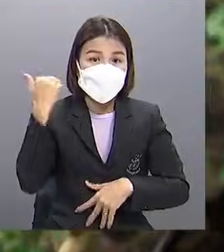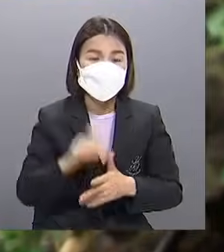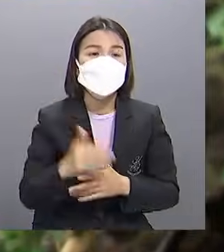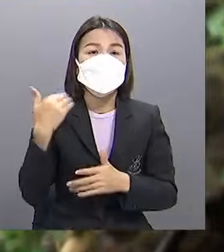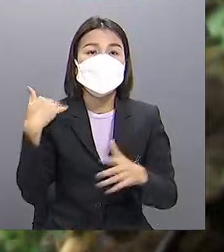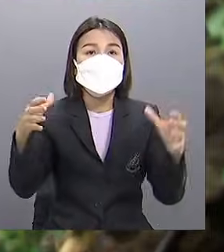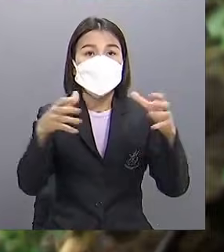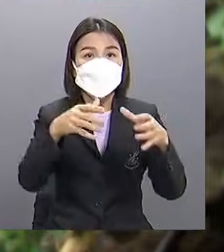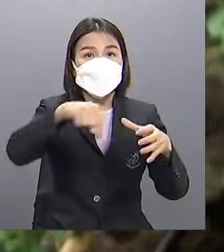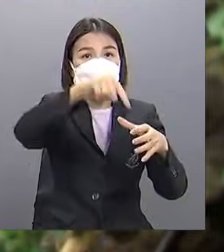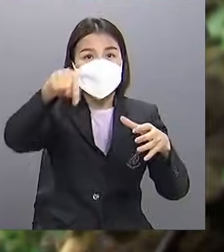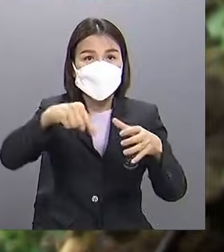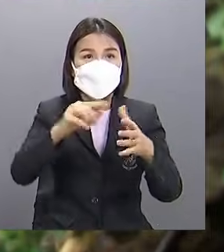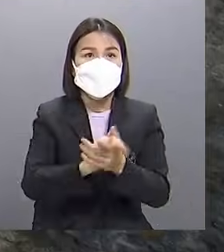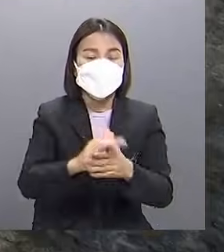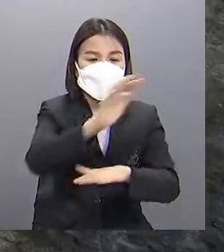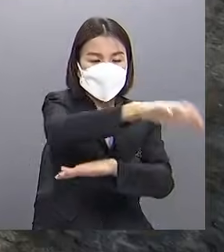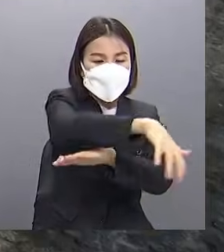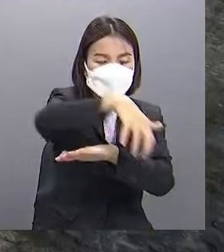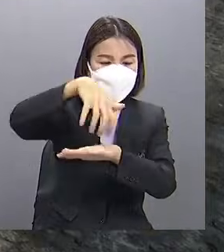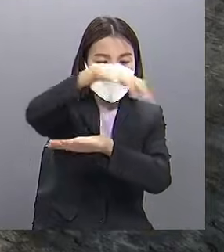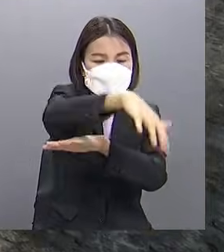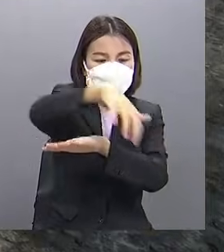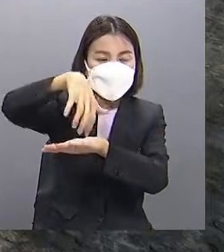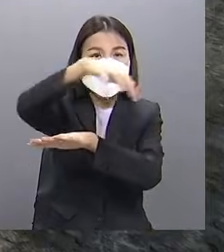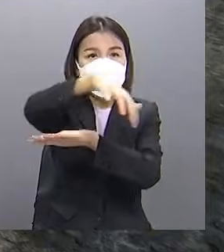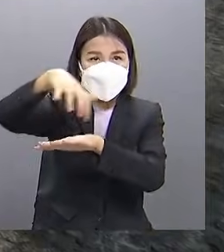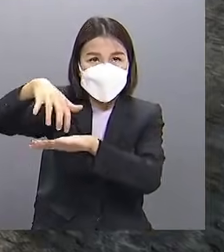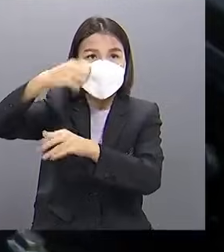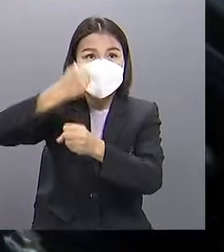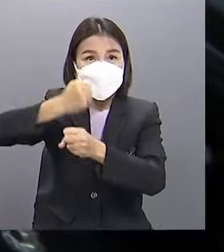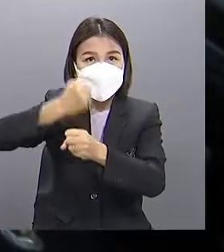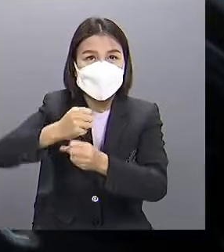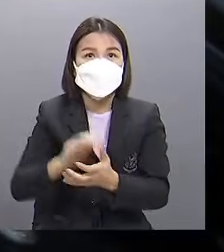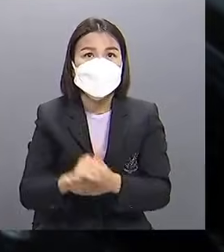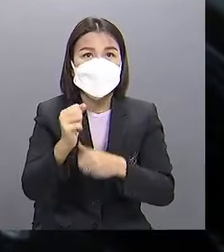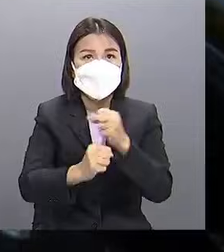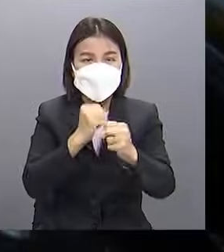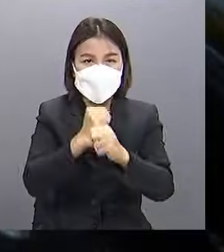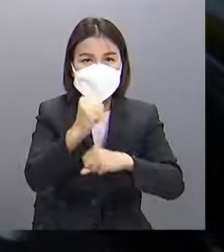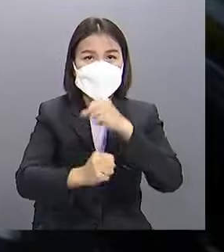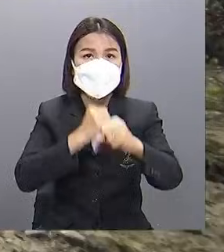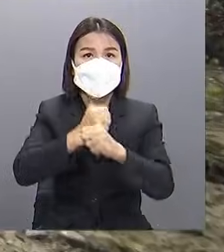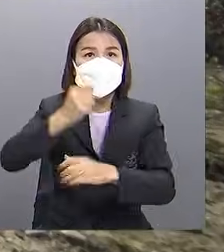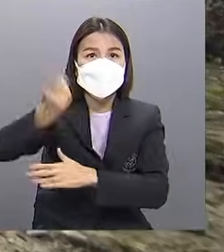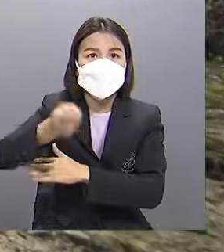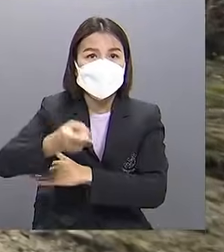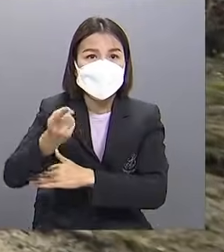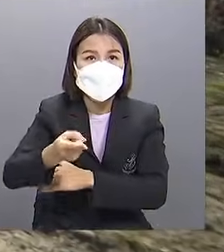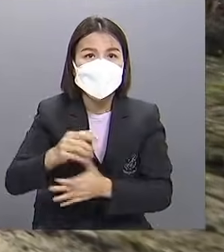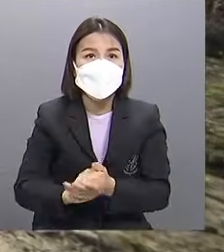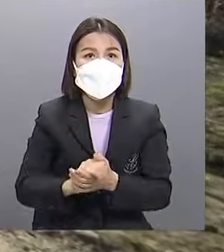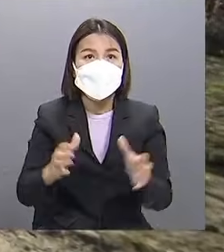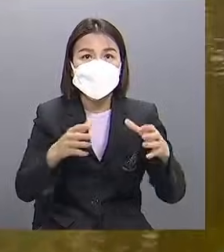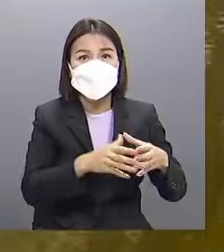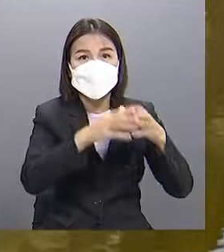ม่ได้การขุดลอกหาร่องระบายน้ำหรือลำห้วยมาเป็นเวลาหลายปีนะครับพอทางคณะผู้บริหารชุดนี้เข้ามาแล้วเนี่ยเราก็ได้ด